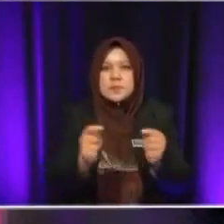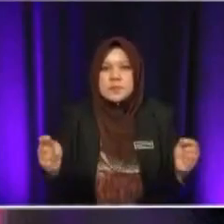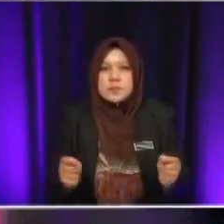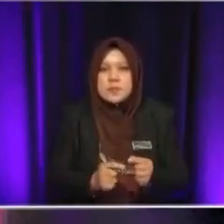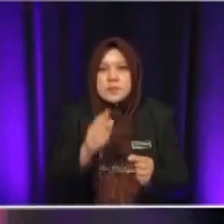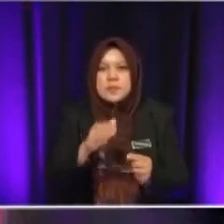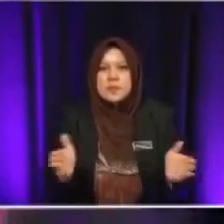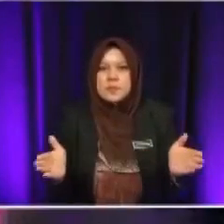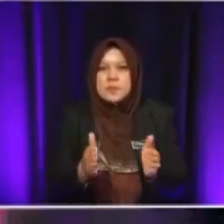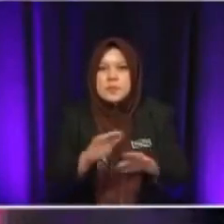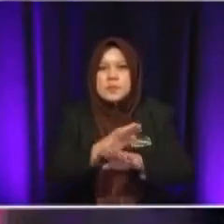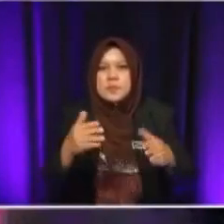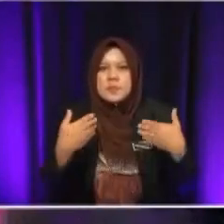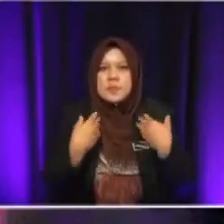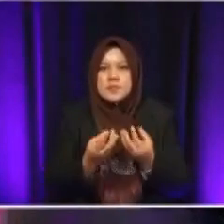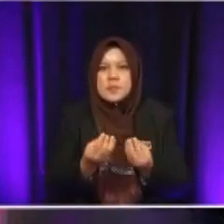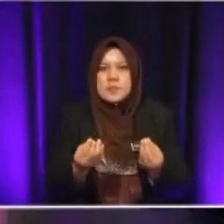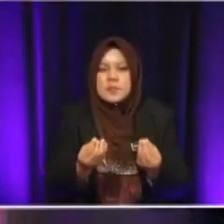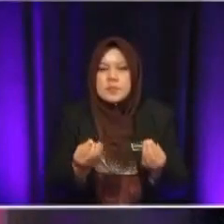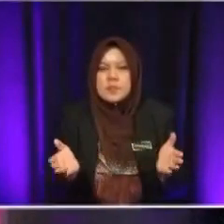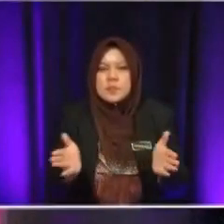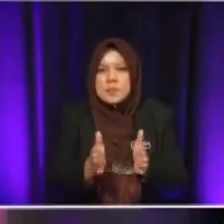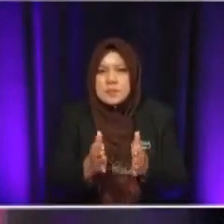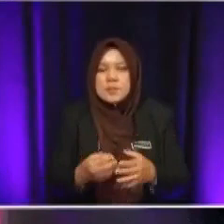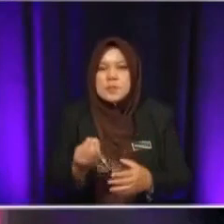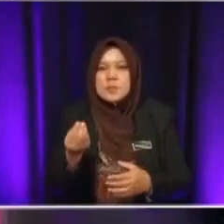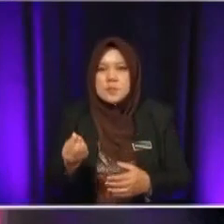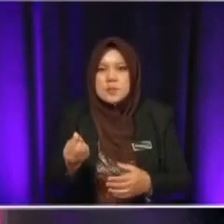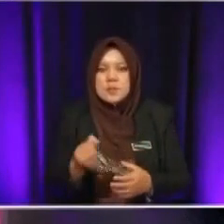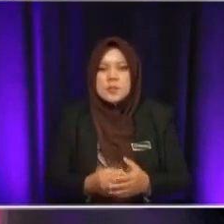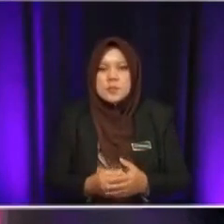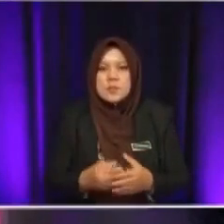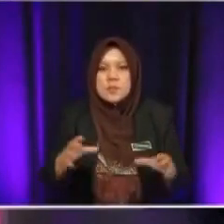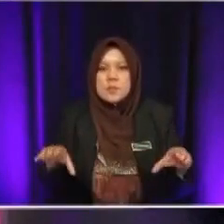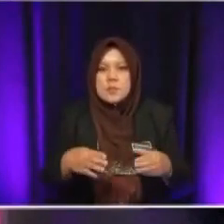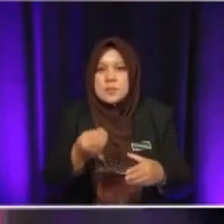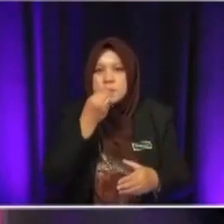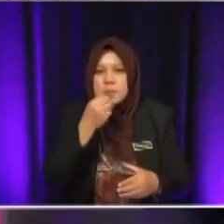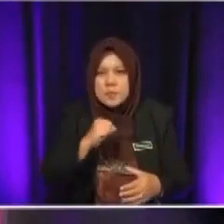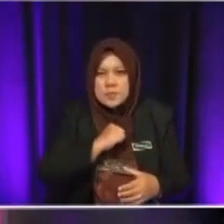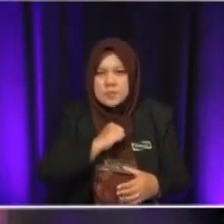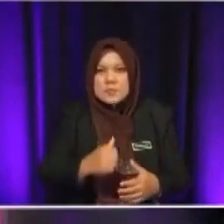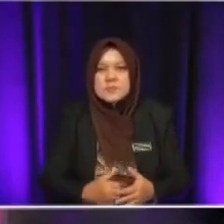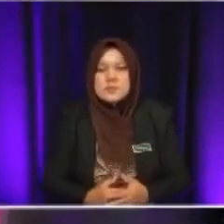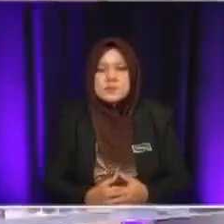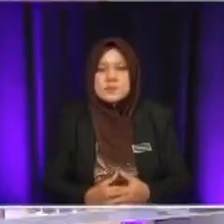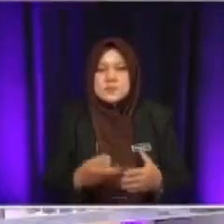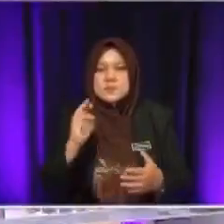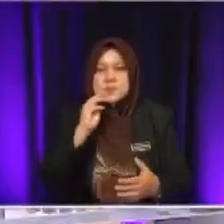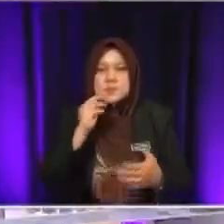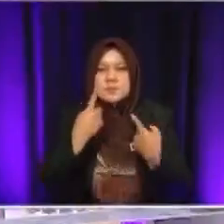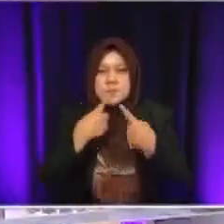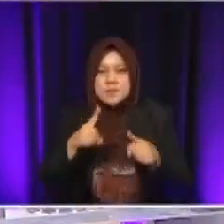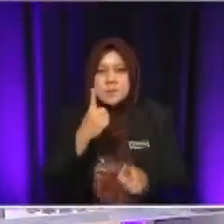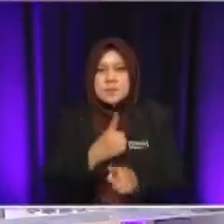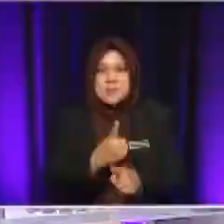tiada tanah yang banyak. Dan yang paling penting kita hasilkan tanaman sendiri, makanan. Okey, so baik, sebab cikgu. Mira jawab betul, kita